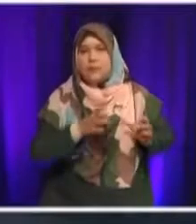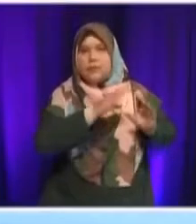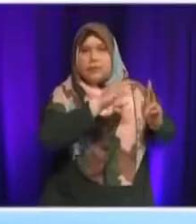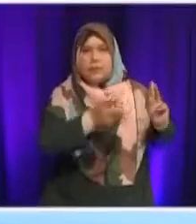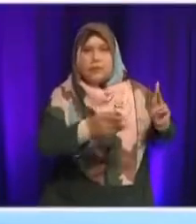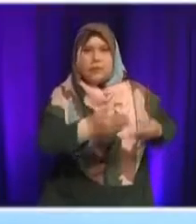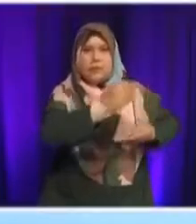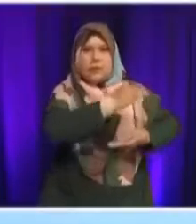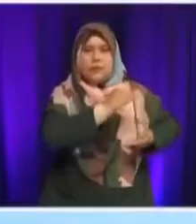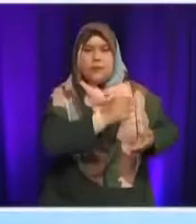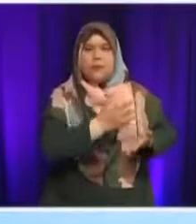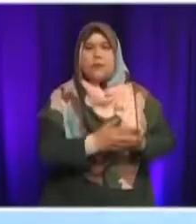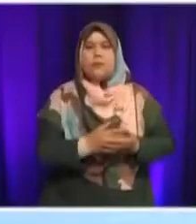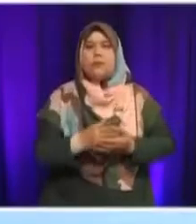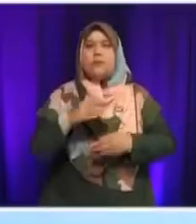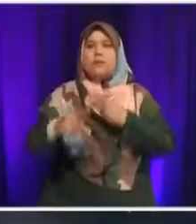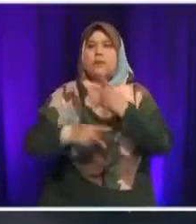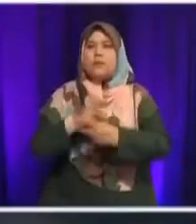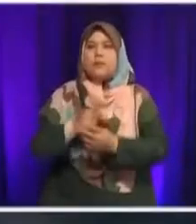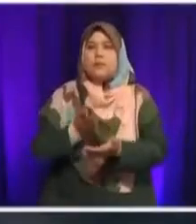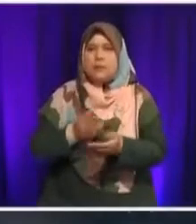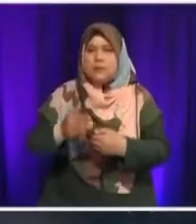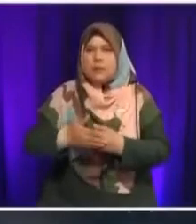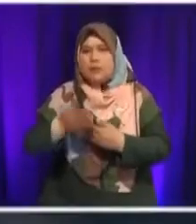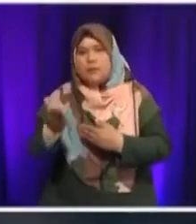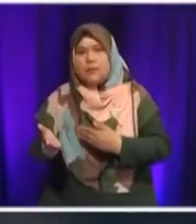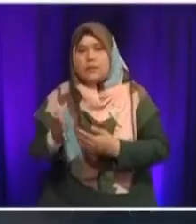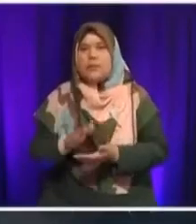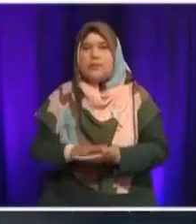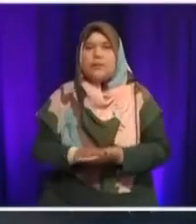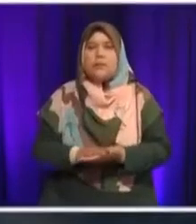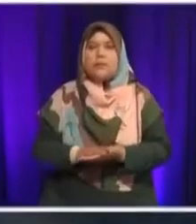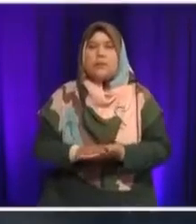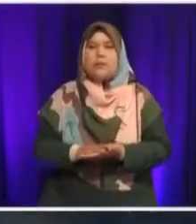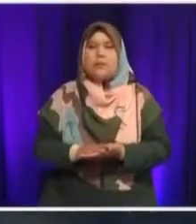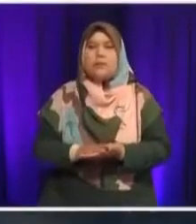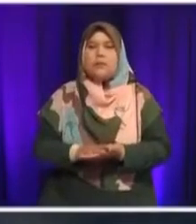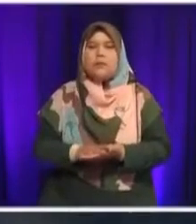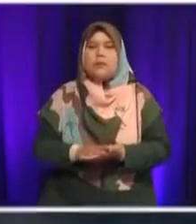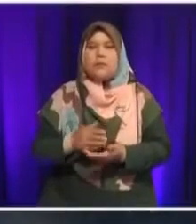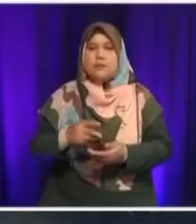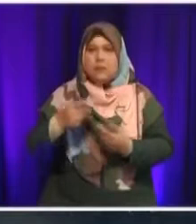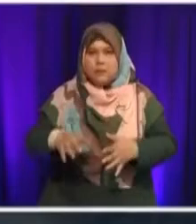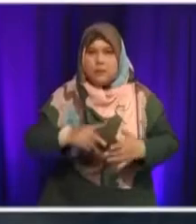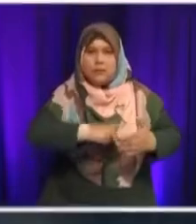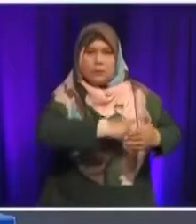yang berikutnya Oke proses seterusnya ialah apabila telah dikeluarkan dari